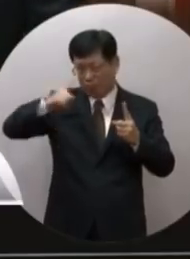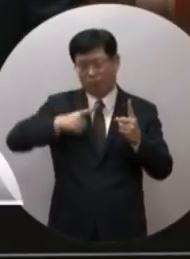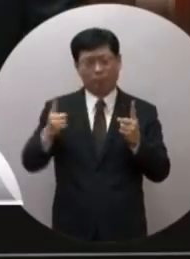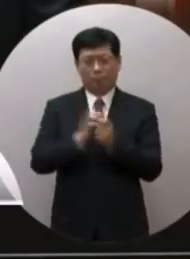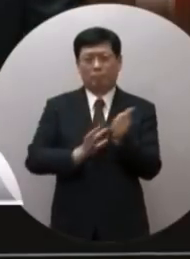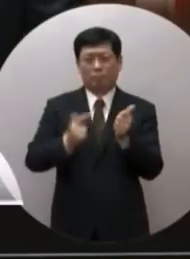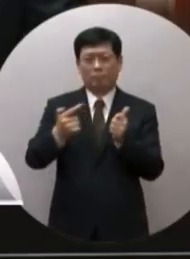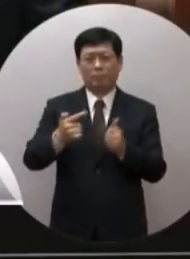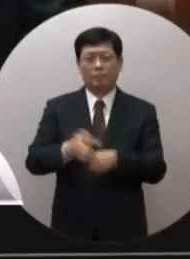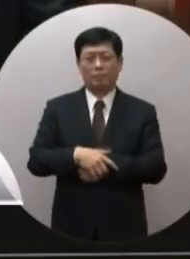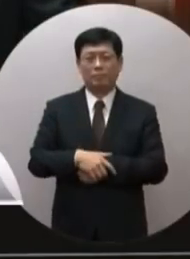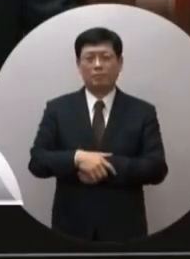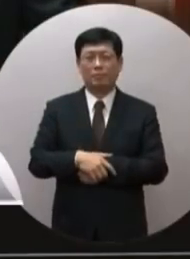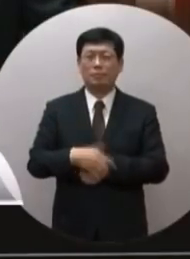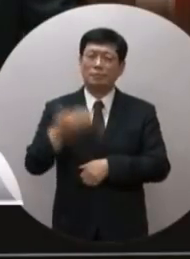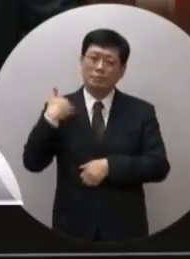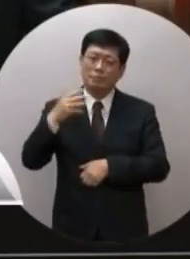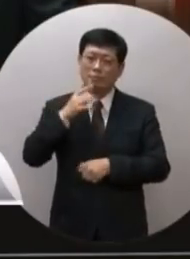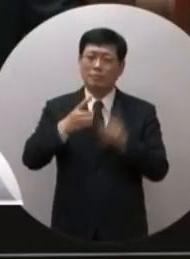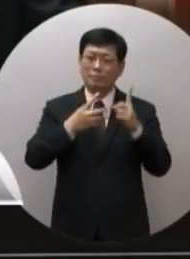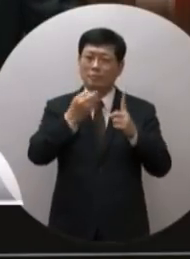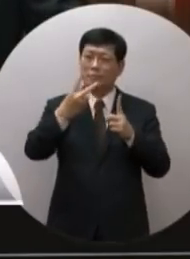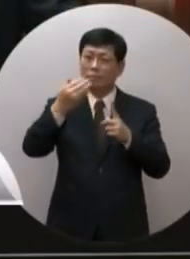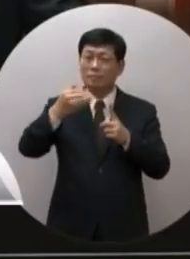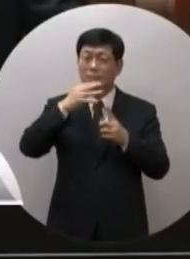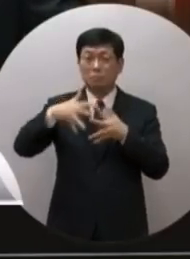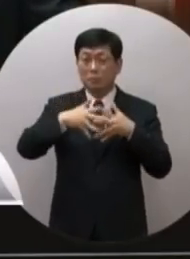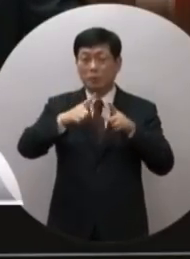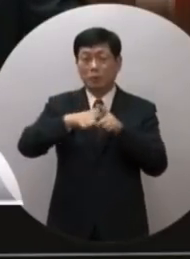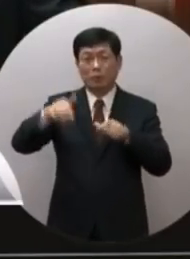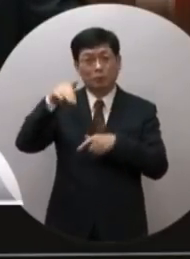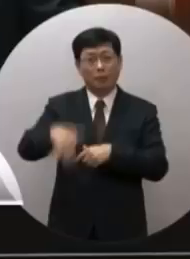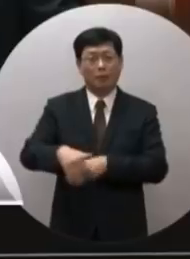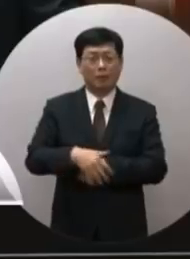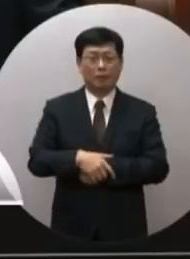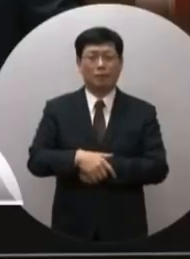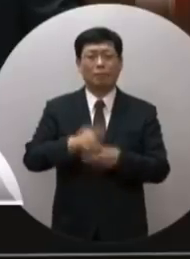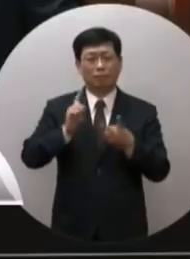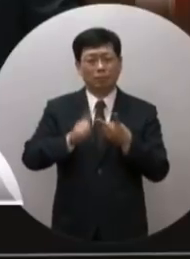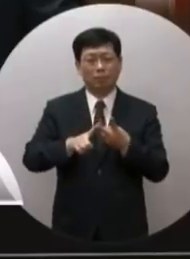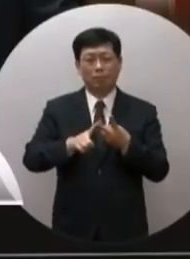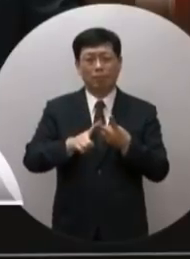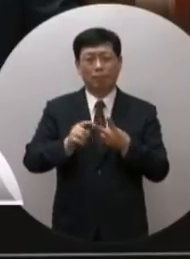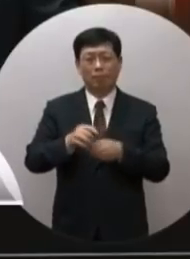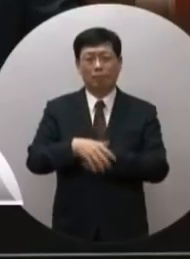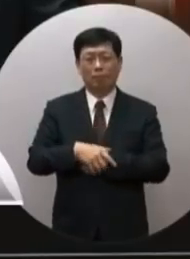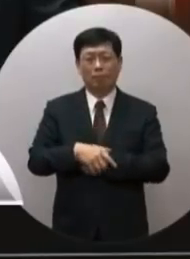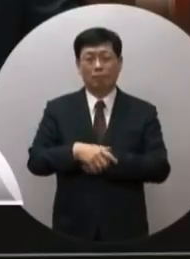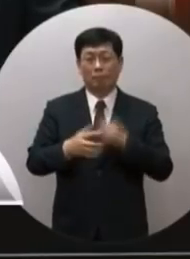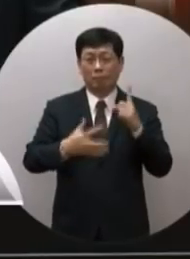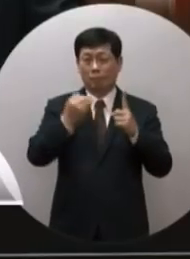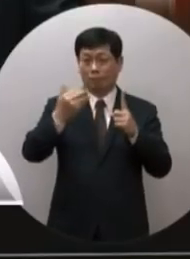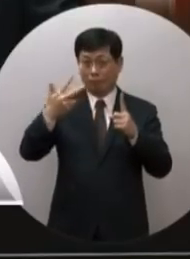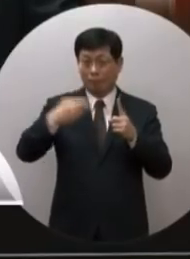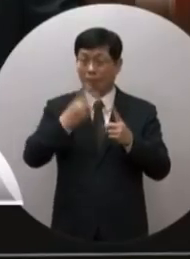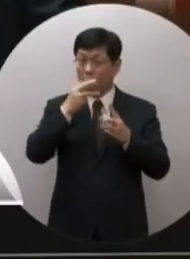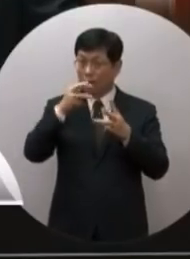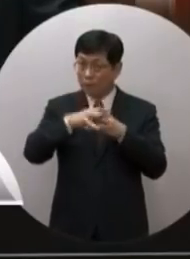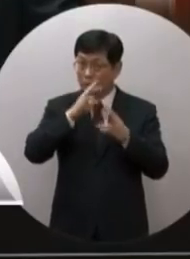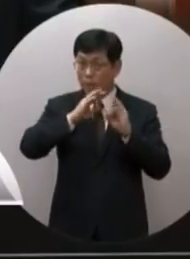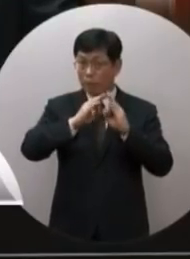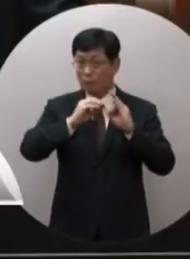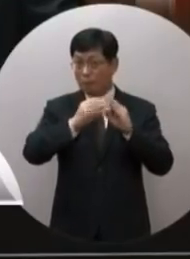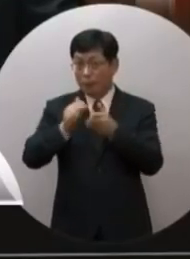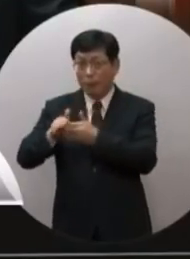击。过去不管是1929美国的经济大萧条，还是1997的亚洲金融风